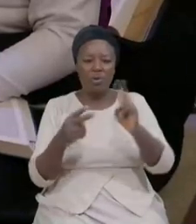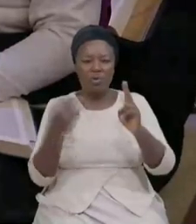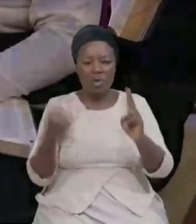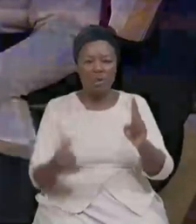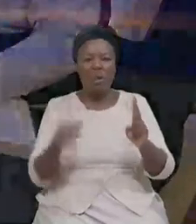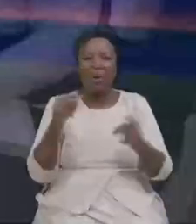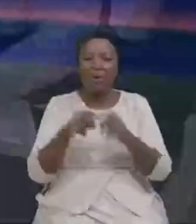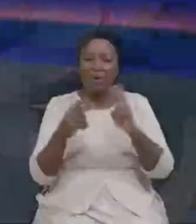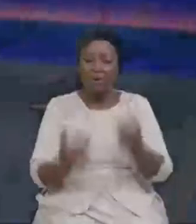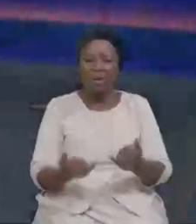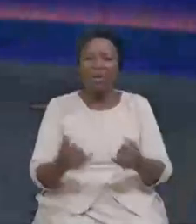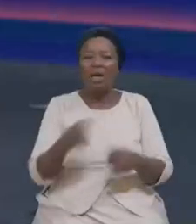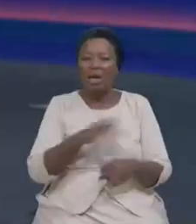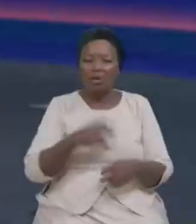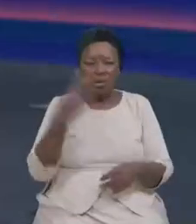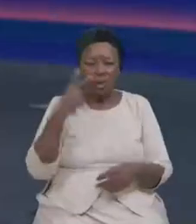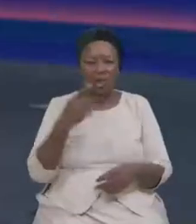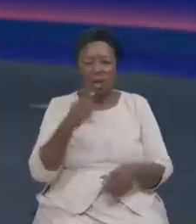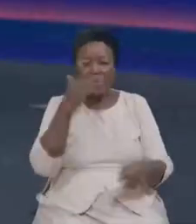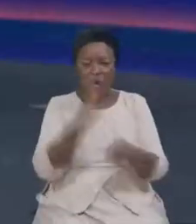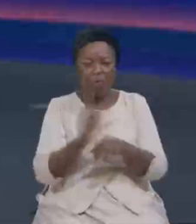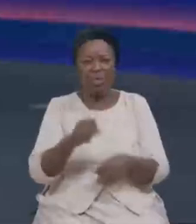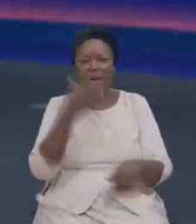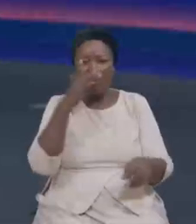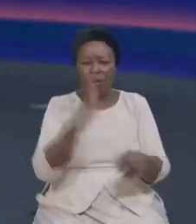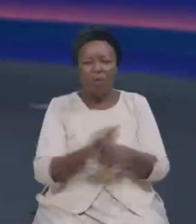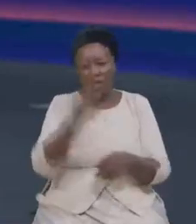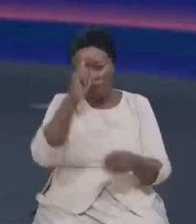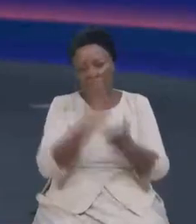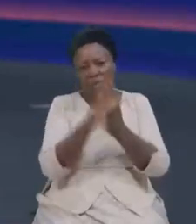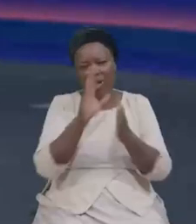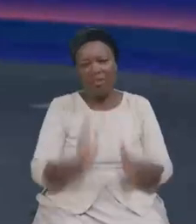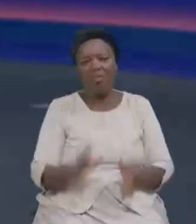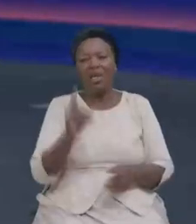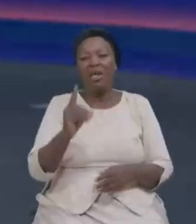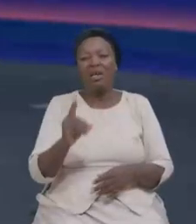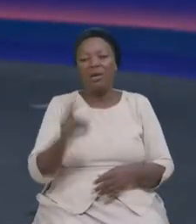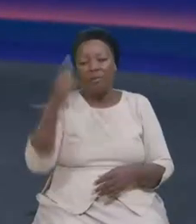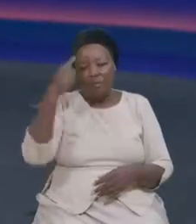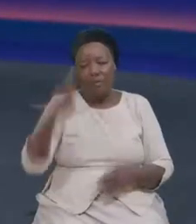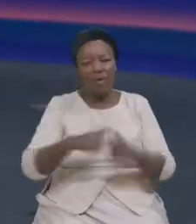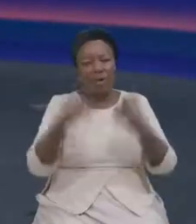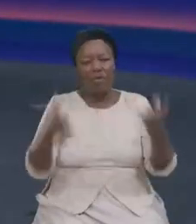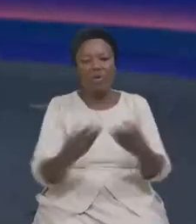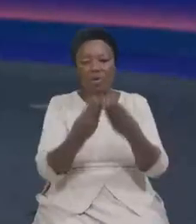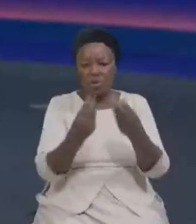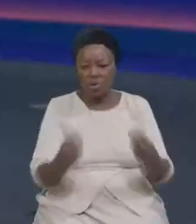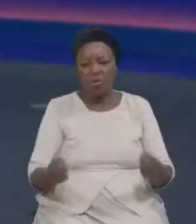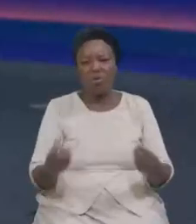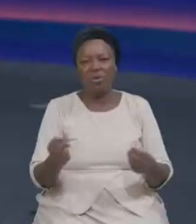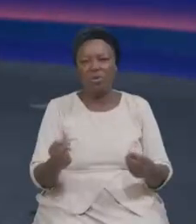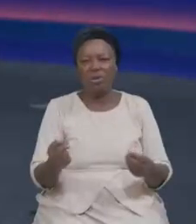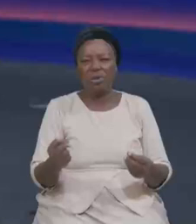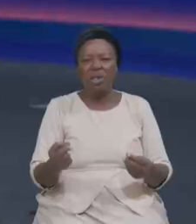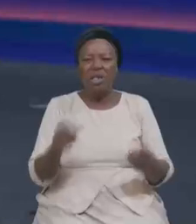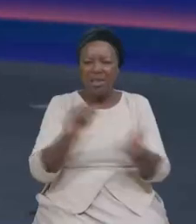considérons les promesses tenues pour les multiples solutions. Oh, ce qu'il faut faire, c'est de